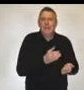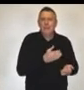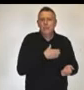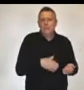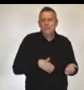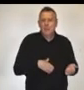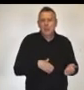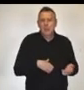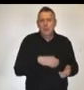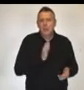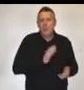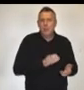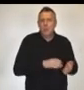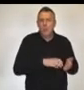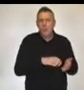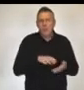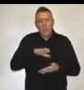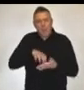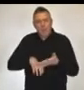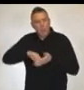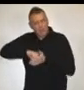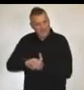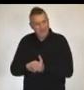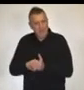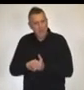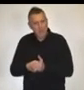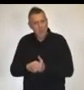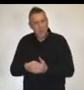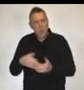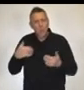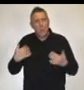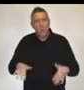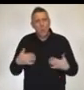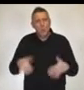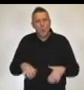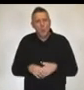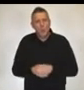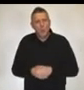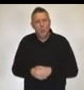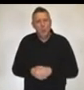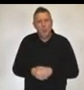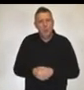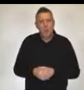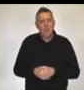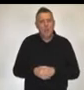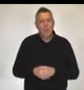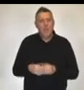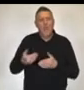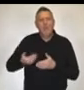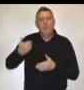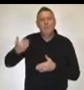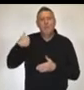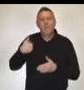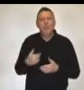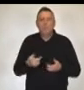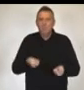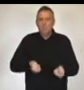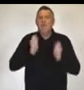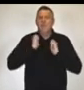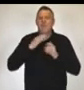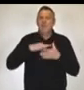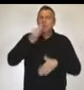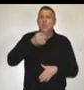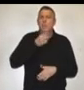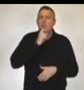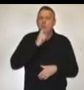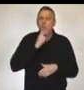sévère. Les critiques sur la façon dont a été géré, j'ai envie de dire à son époque, c'est-à-dire avant que nous arrivions, le crédit